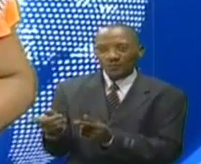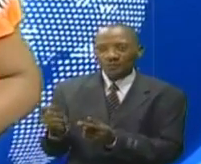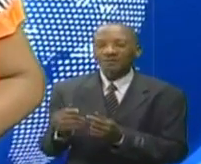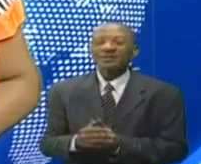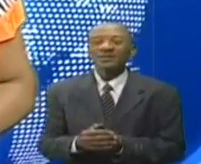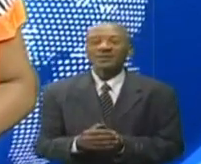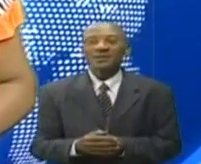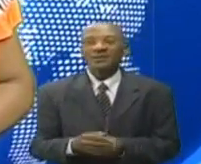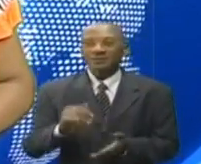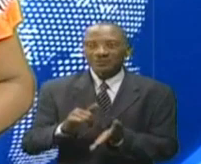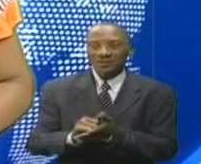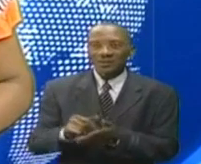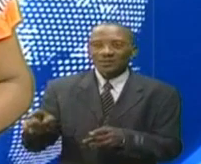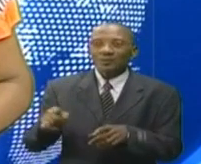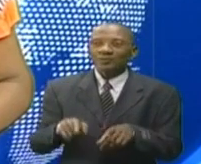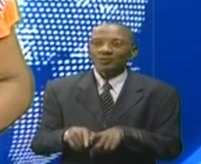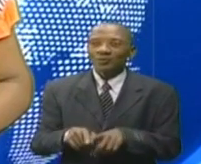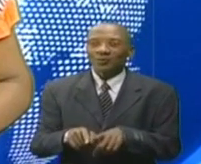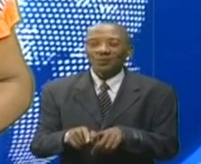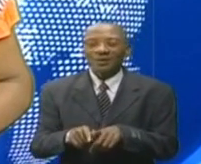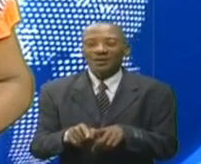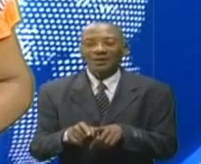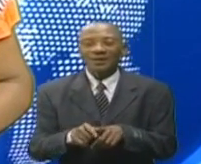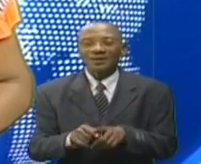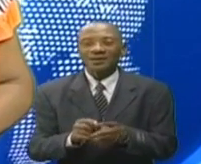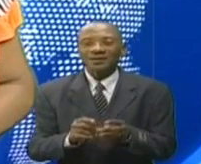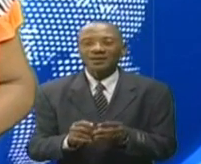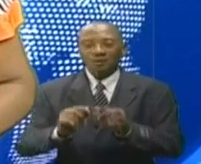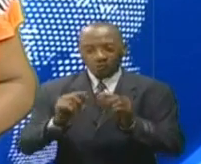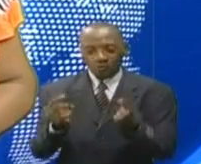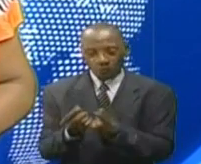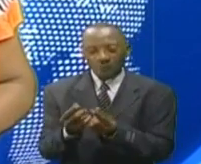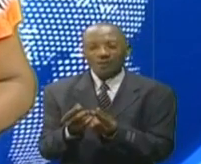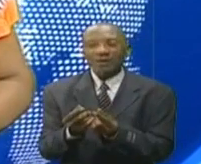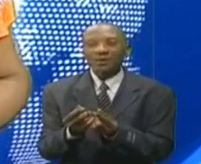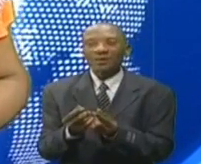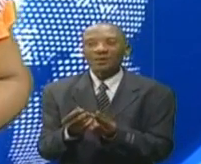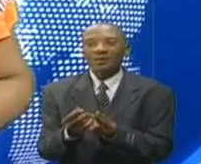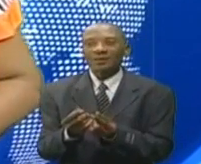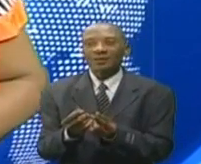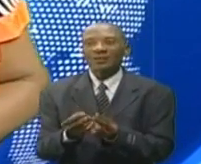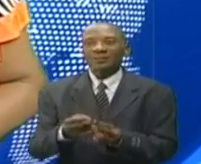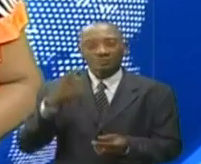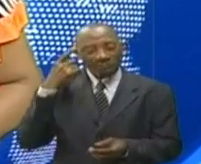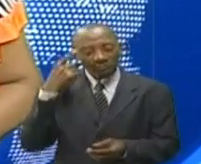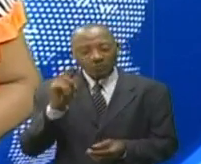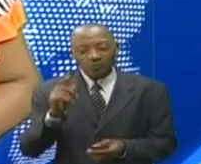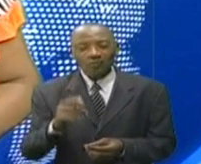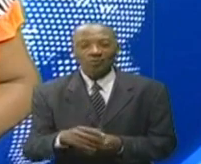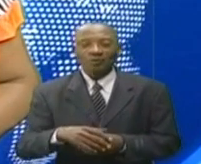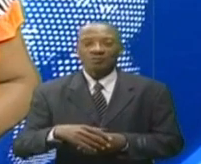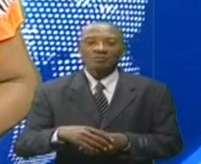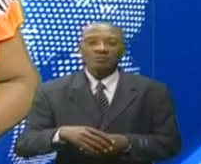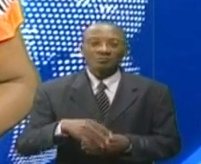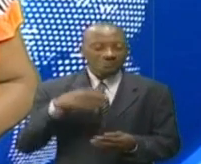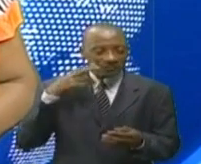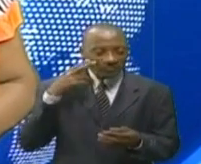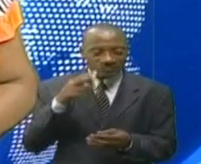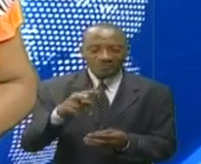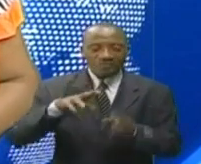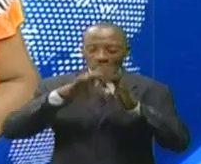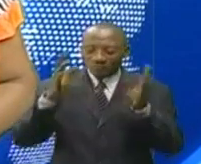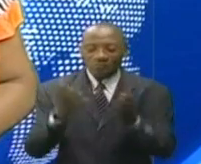une occasion pour impliquer les autres communautés culturelles du Nord et Sud Kivu pour renforcer entre elles le climat des dialogues et de